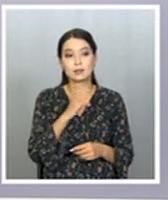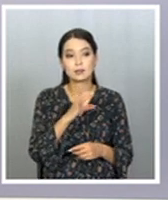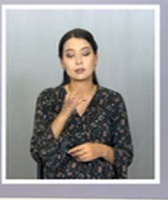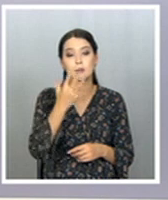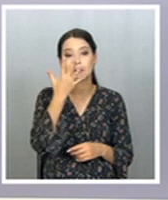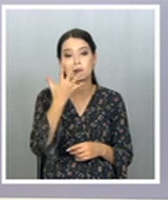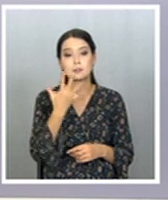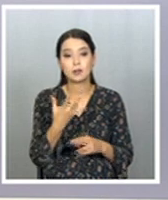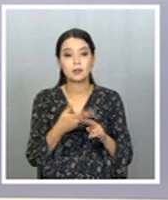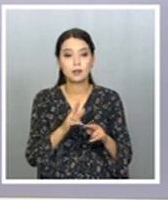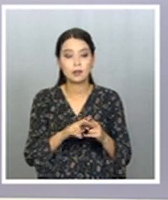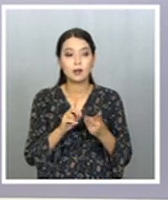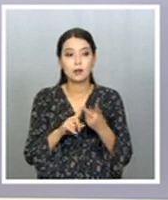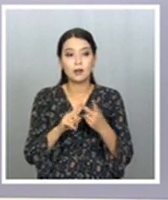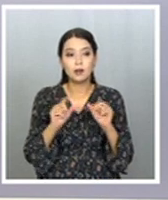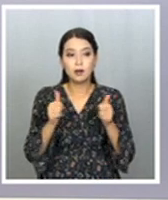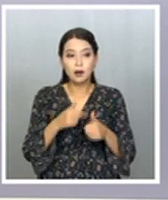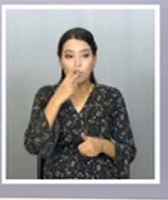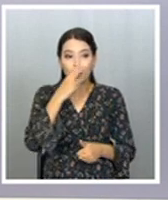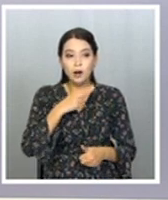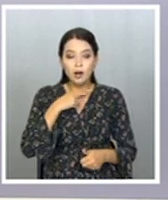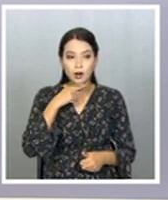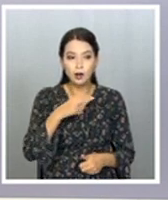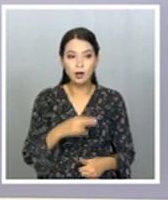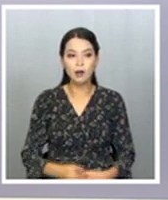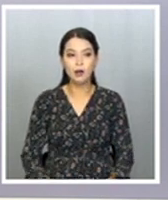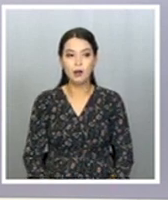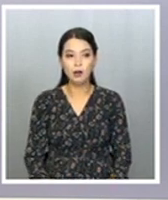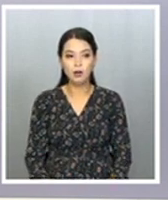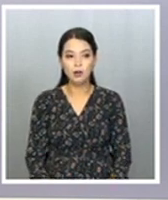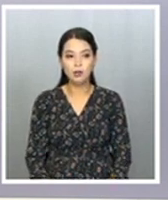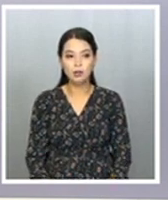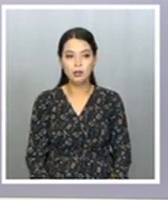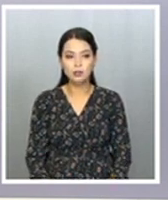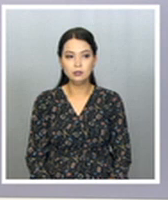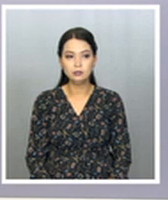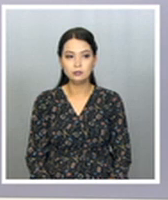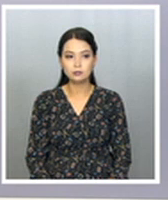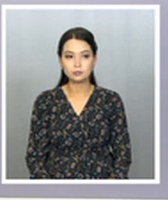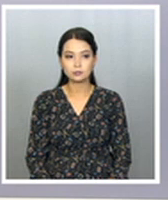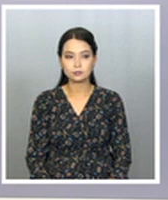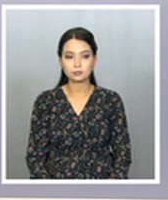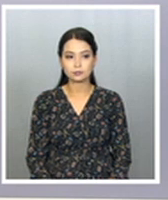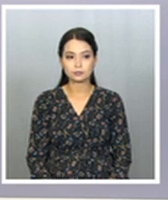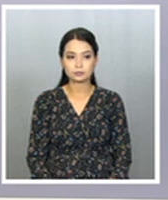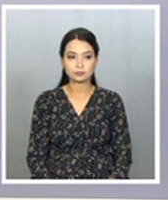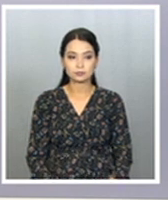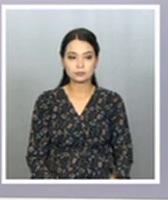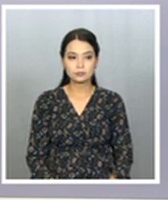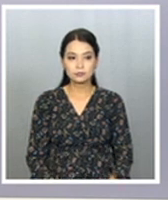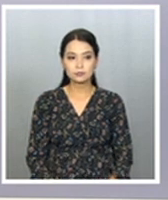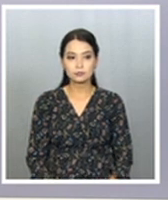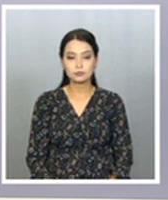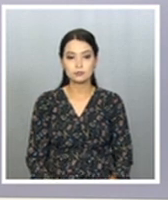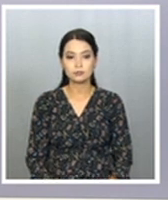5 теруіміз тең, ол алымында 5 факториал, бөлімінде 5 факториал көбейтілген 5 азайтылған 5